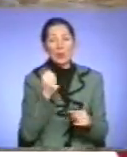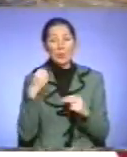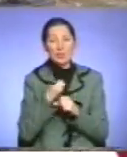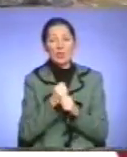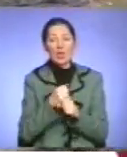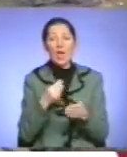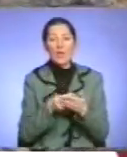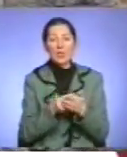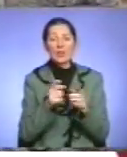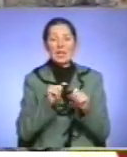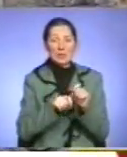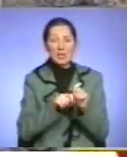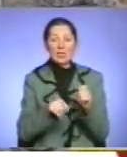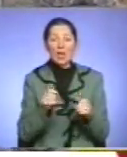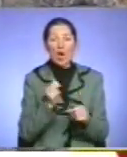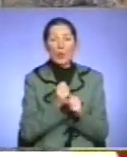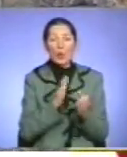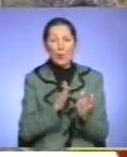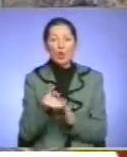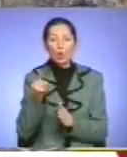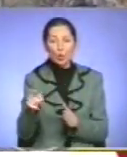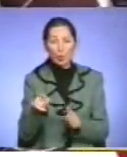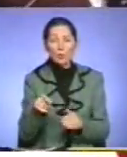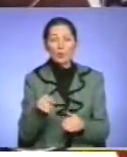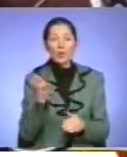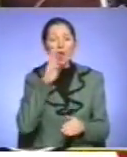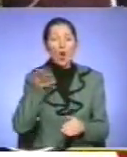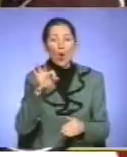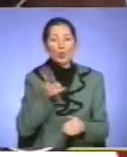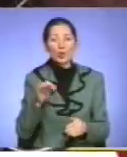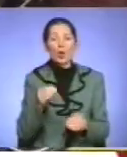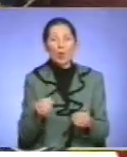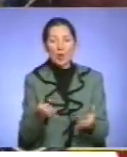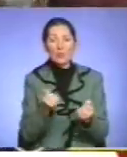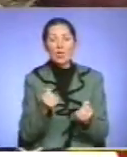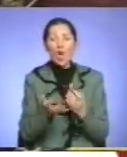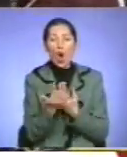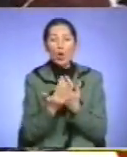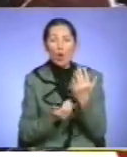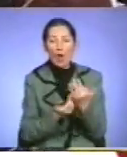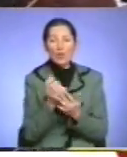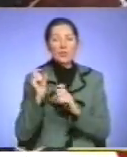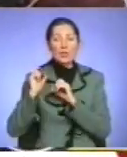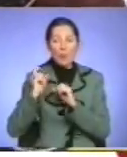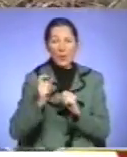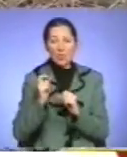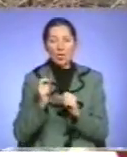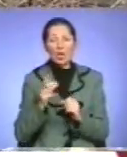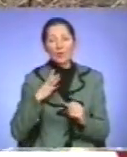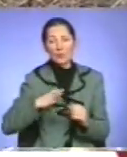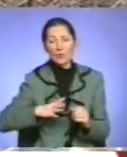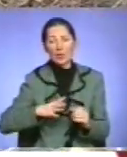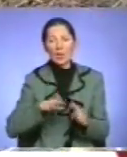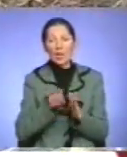інспекції порядкують на цій набережній. Озброїлися традиційно рукавицями, мішками і витримкою. Однак найгірші сподівання